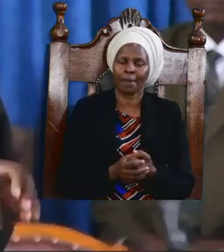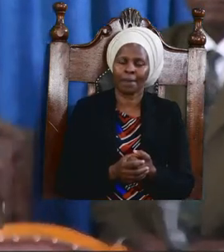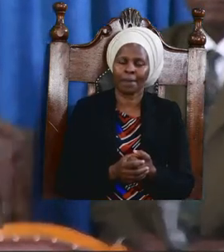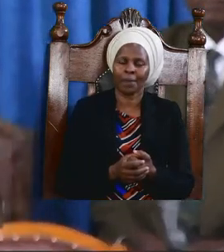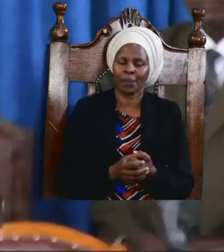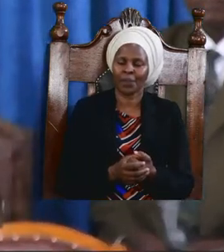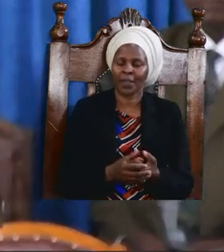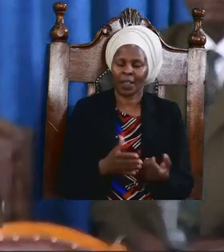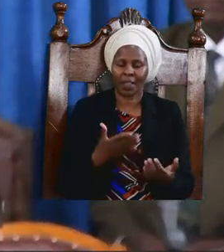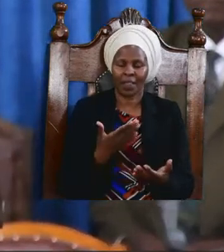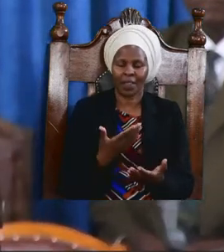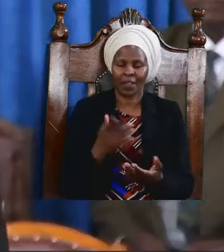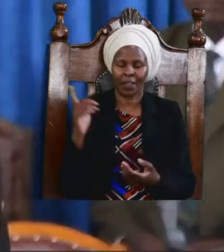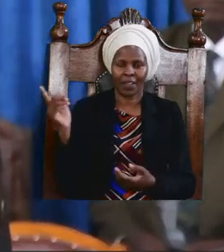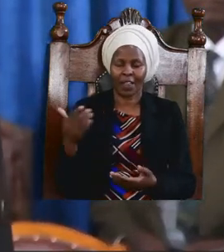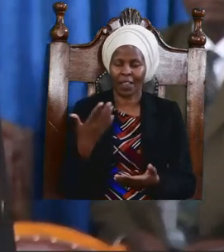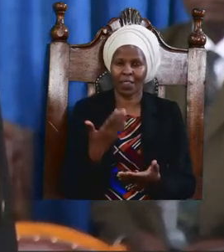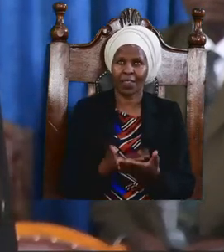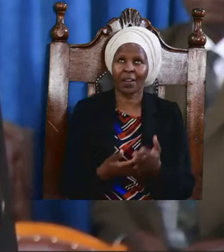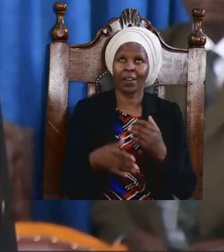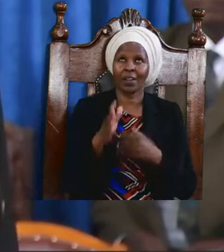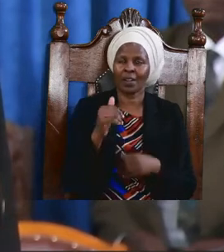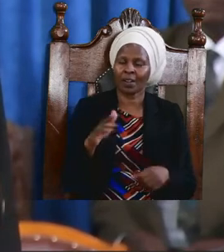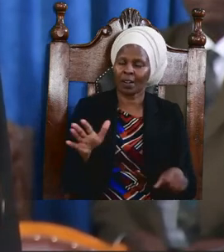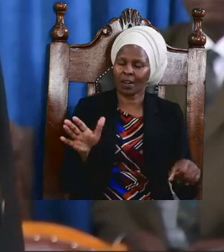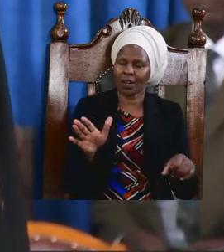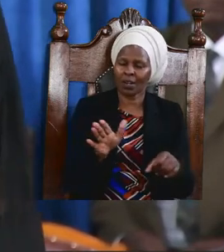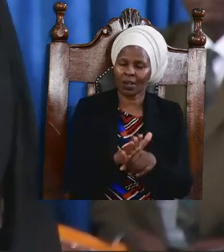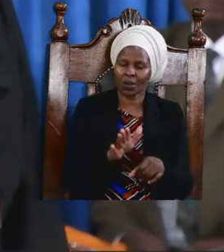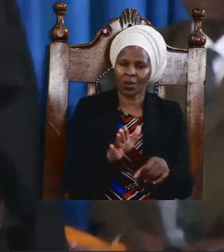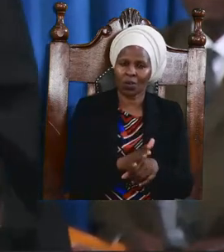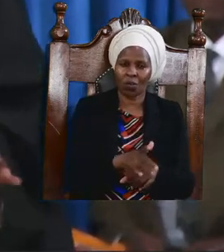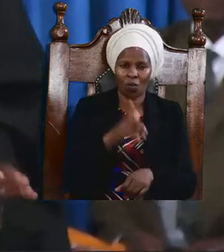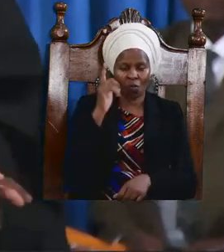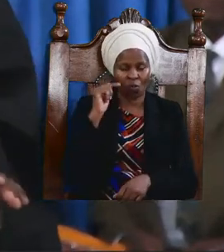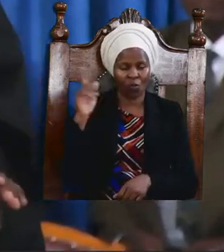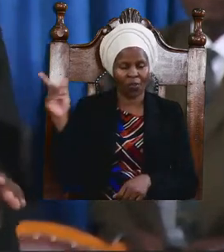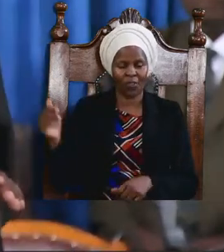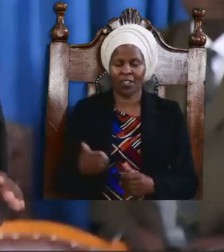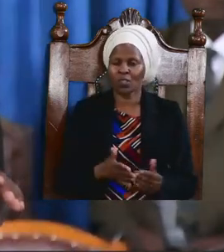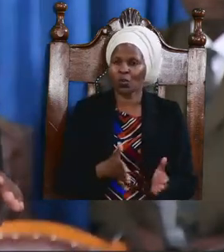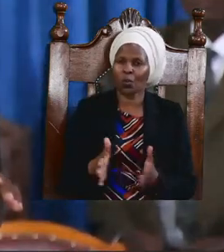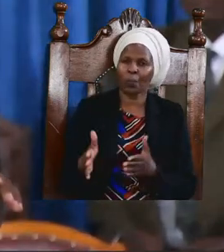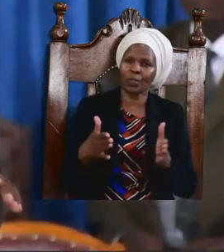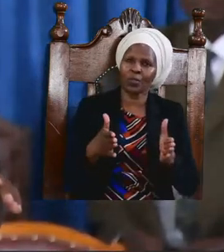Na shukuru Mungu sana kwa sababu ya kunipatia nafasi